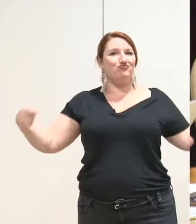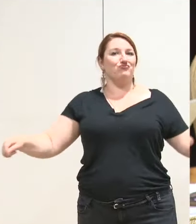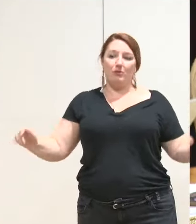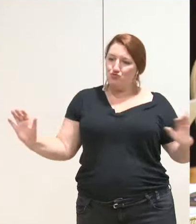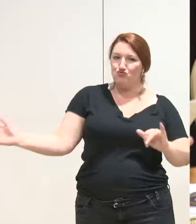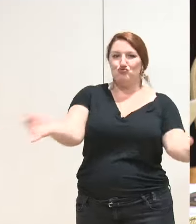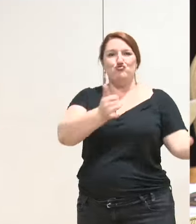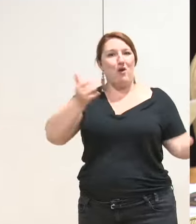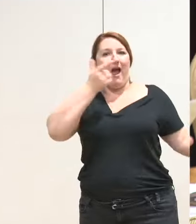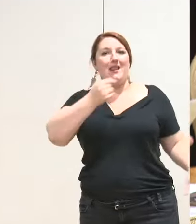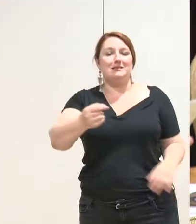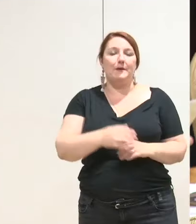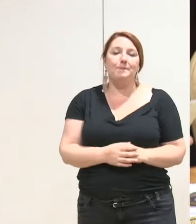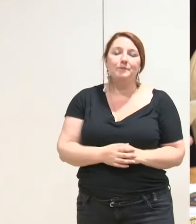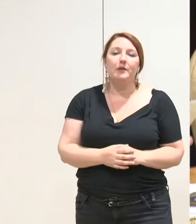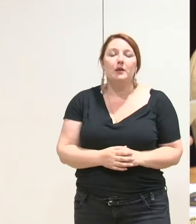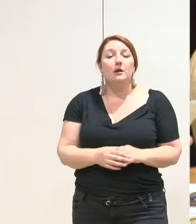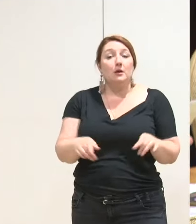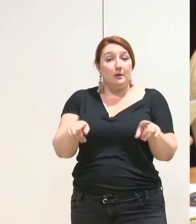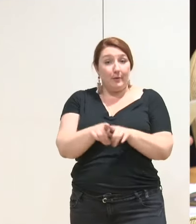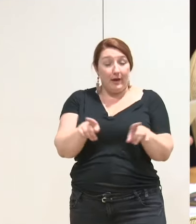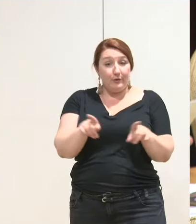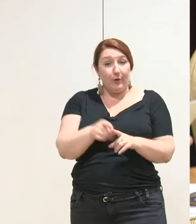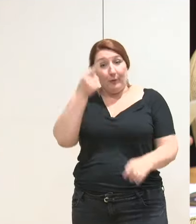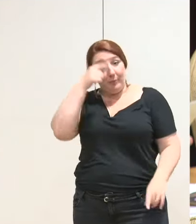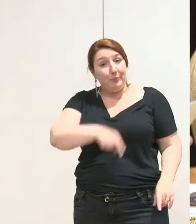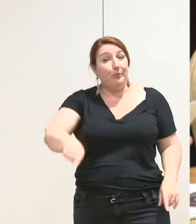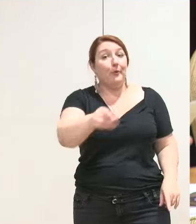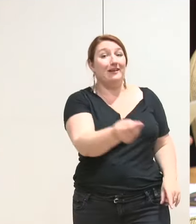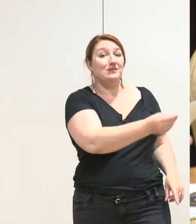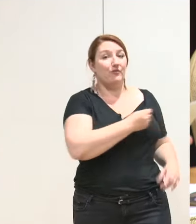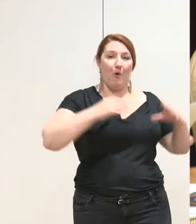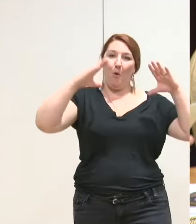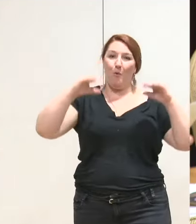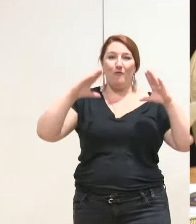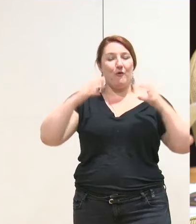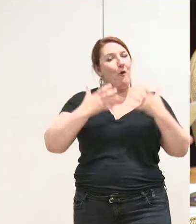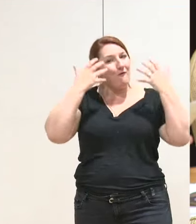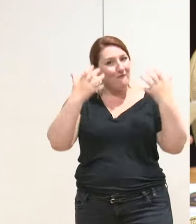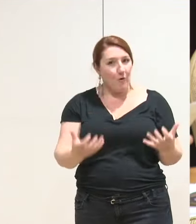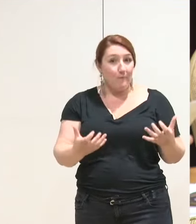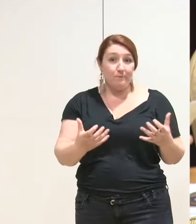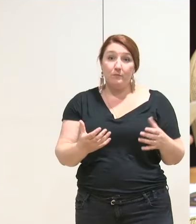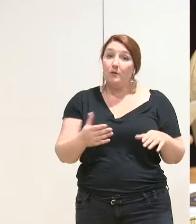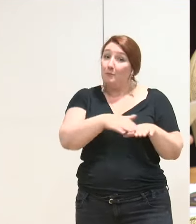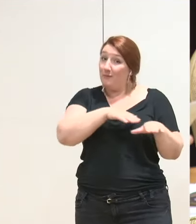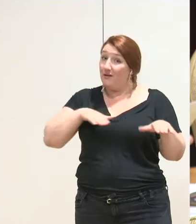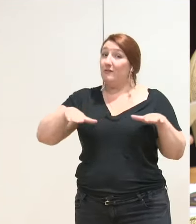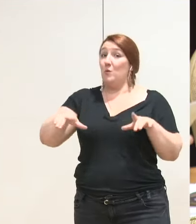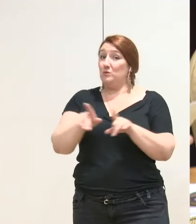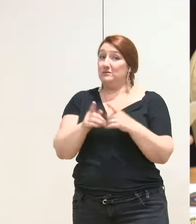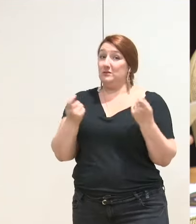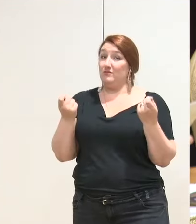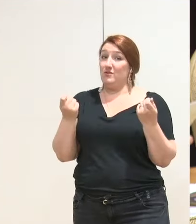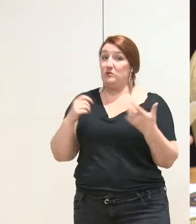jouer par ailleurs notre exigence de confort pour les enfants a été aussi guidé par notre exigence de rigueur financière